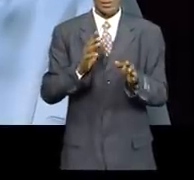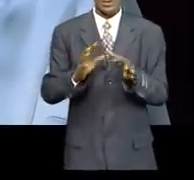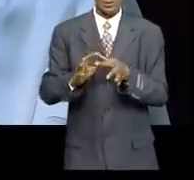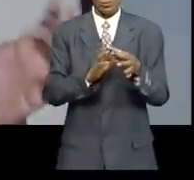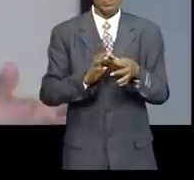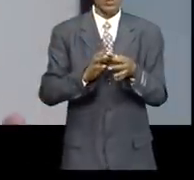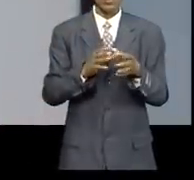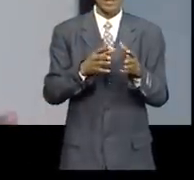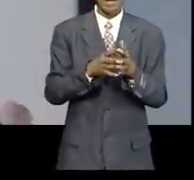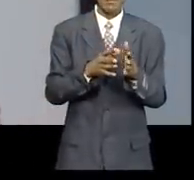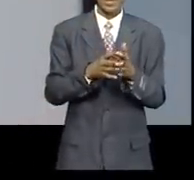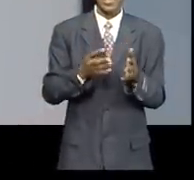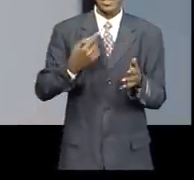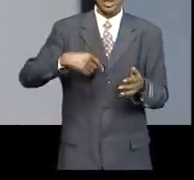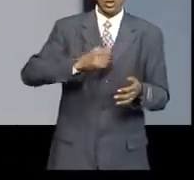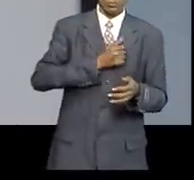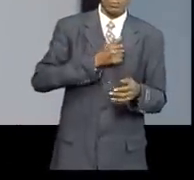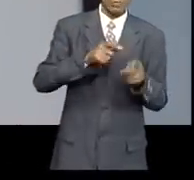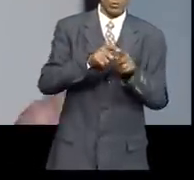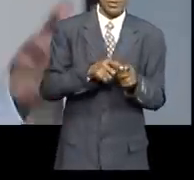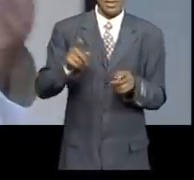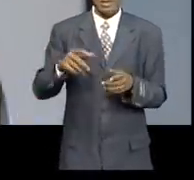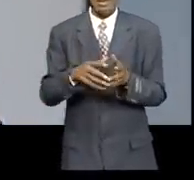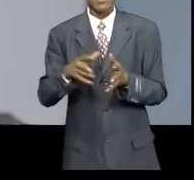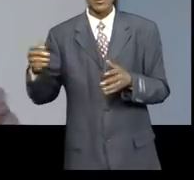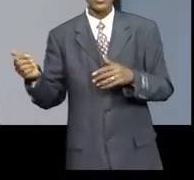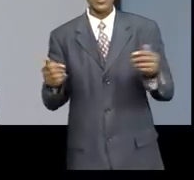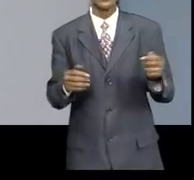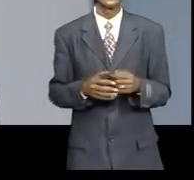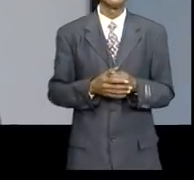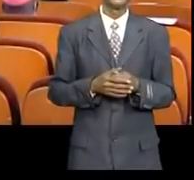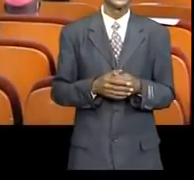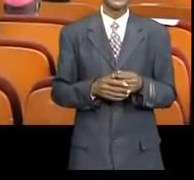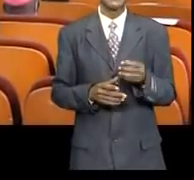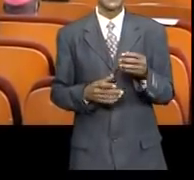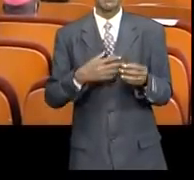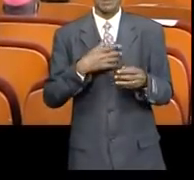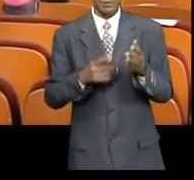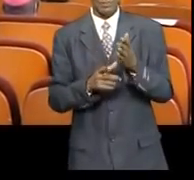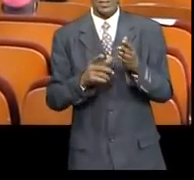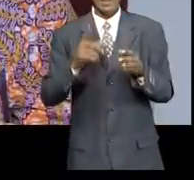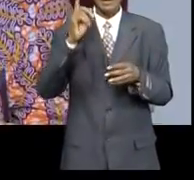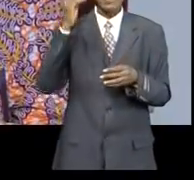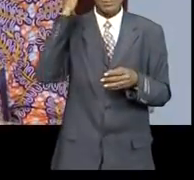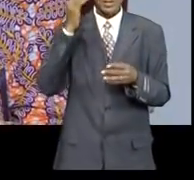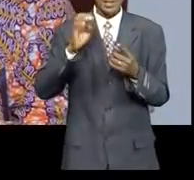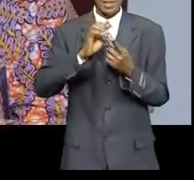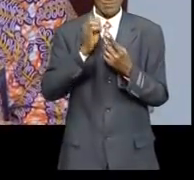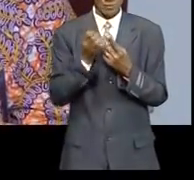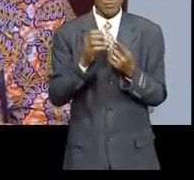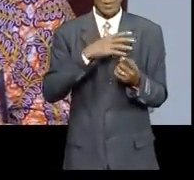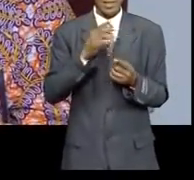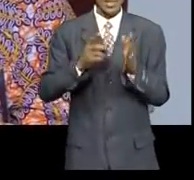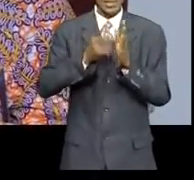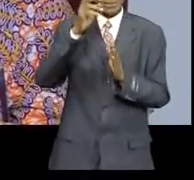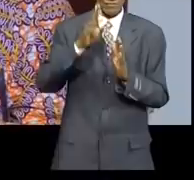nous. Présente en signe d'encouragement et de soutien, la vice-première ministre et ministre de l'Environnement et du Développement durable, F.